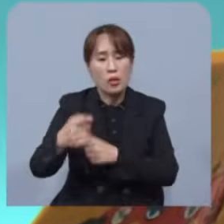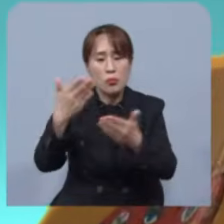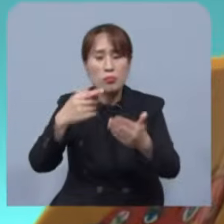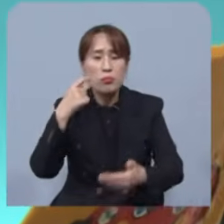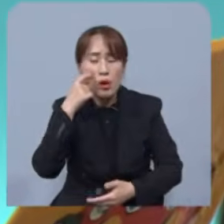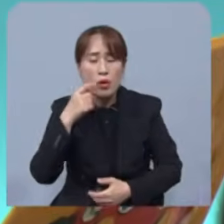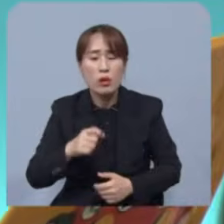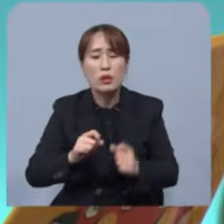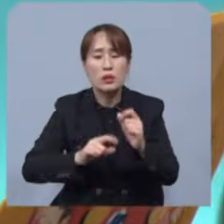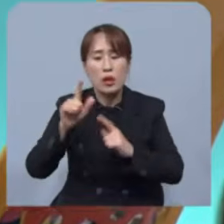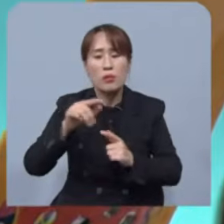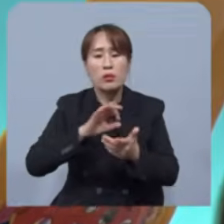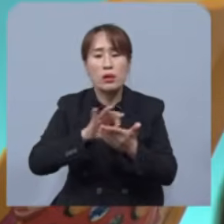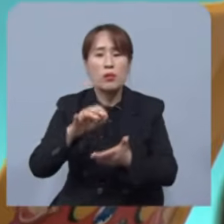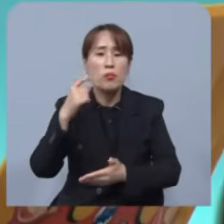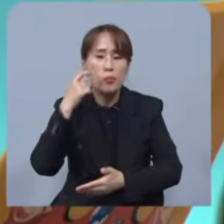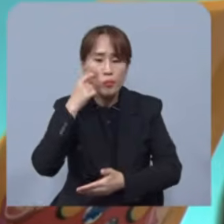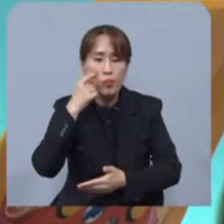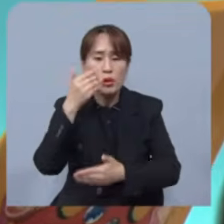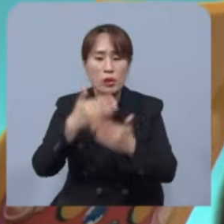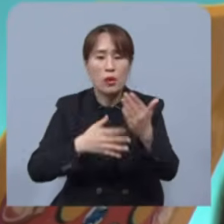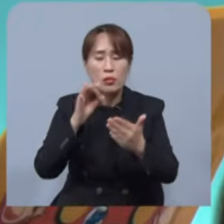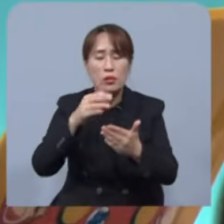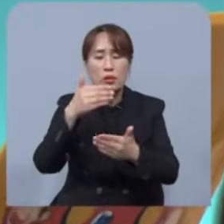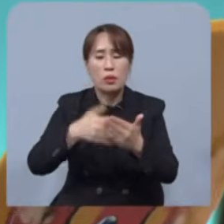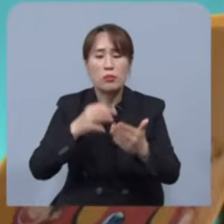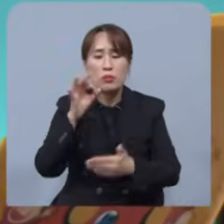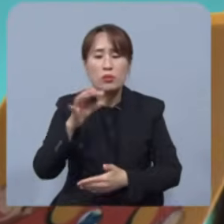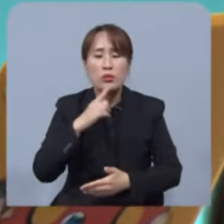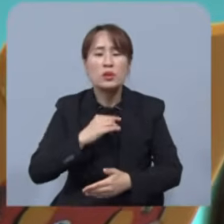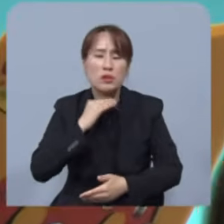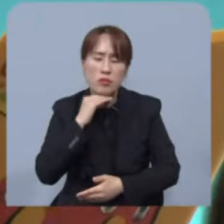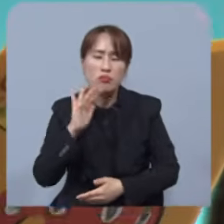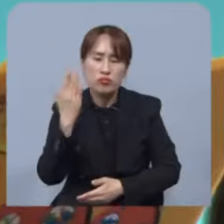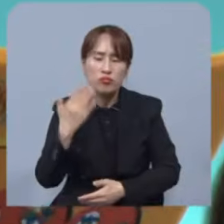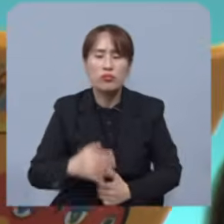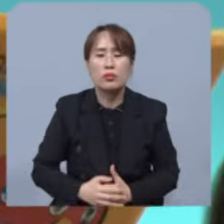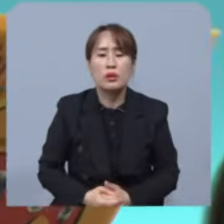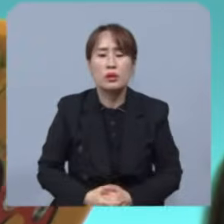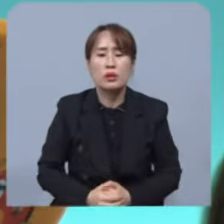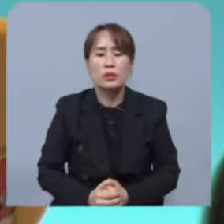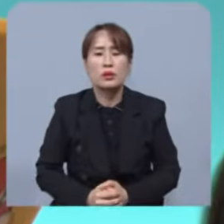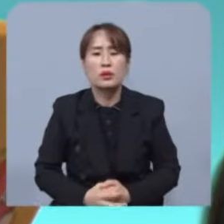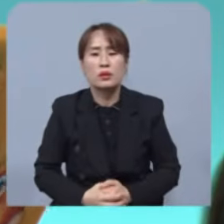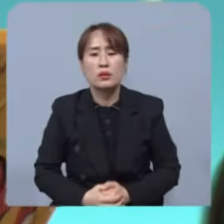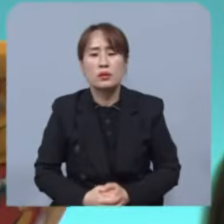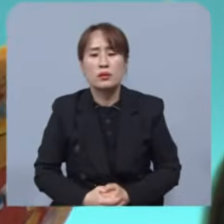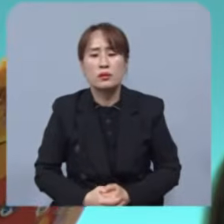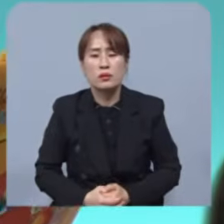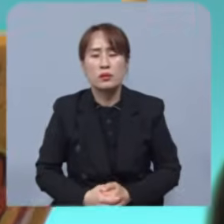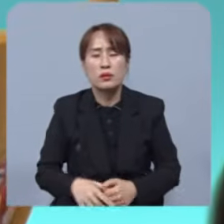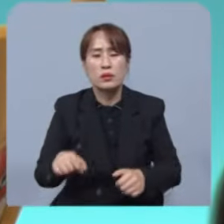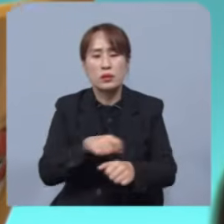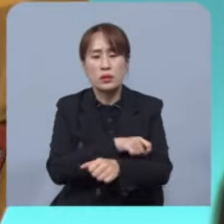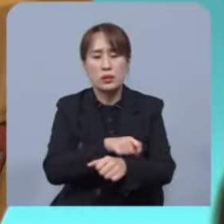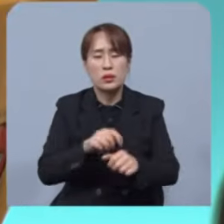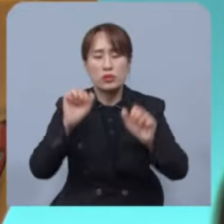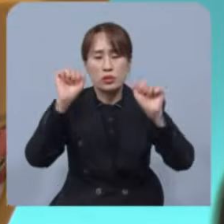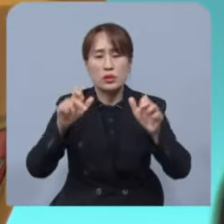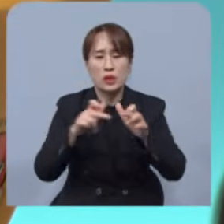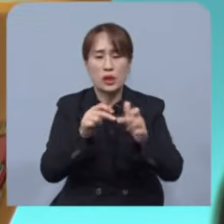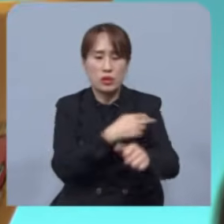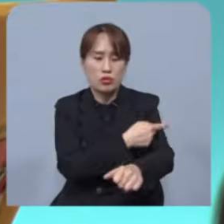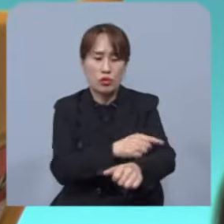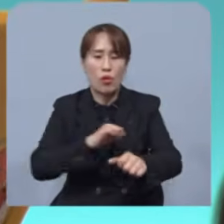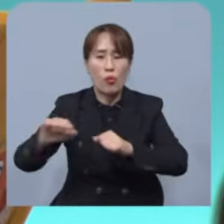못하고 대부분 사용되지 않고 남은 자녀 바우처를 기다려야 하는 상황입니다. 특수체육, 장애인 수영